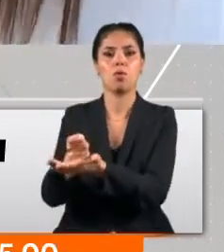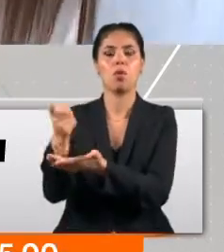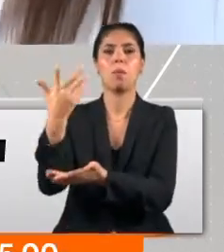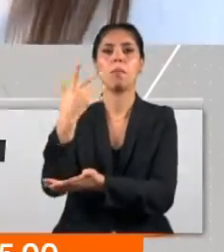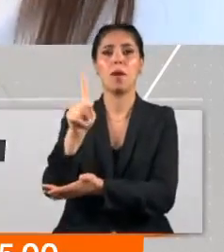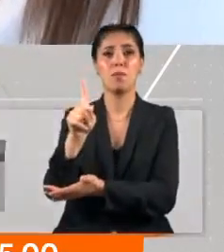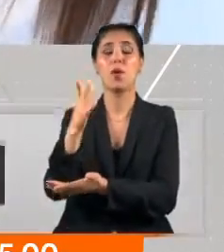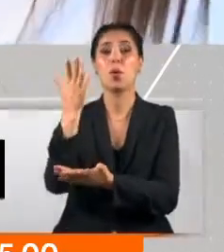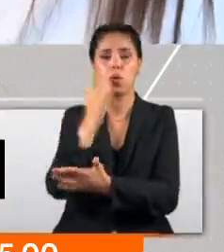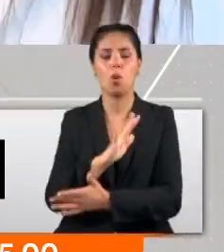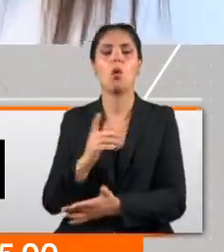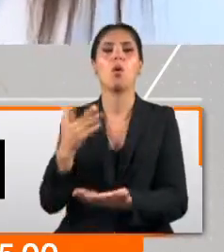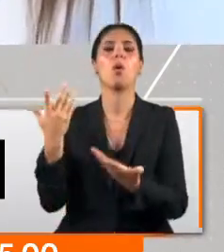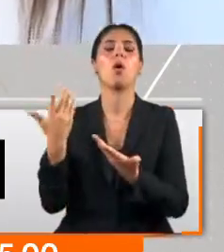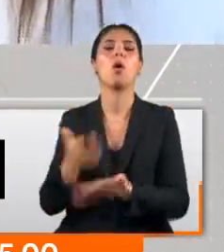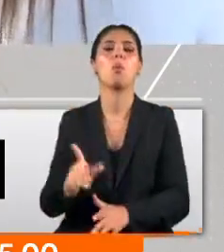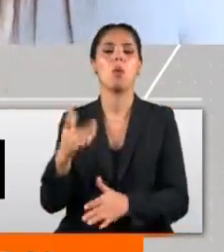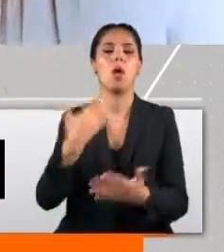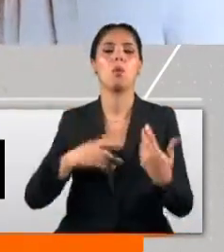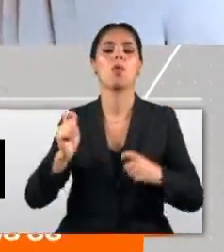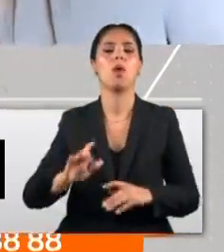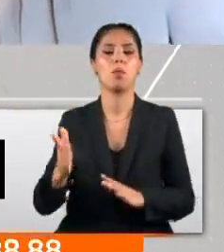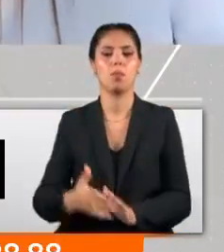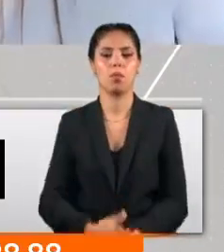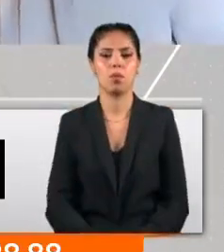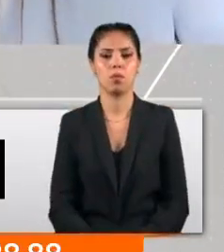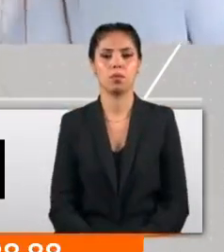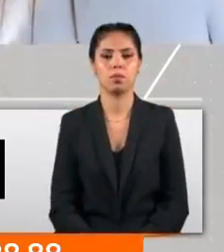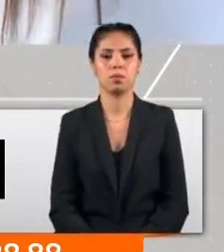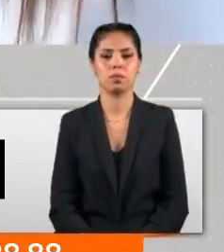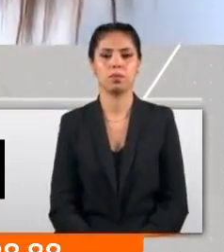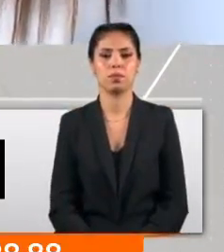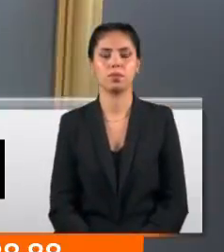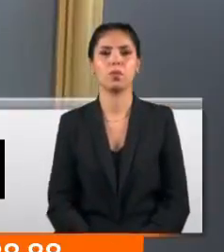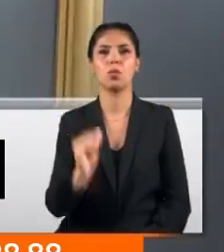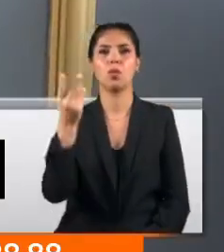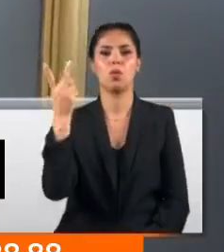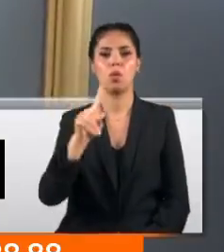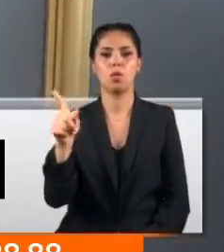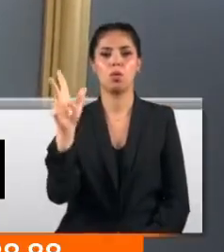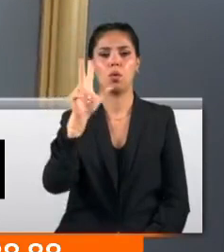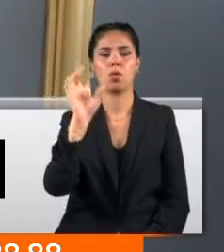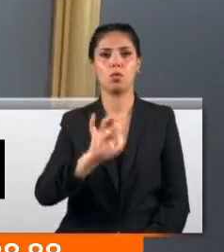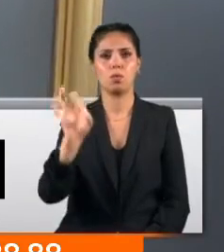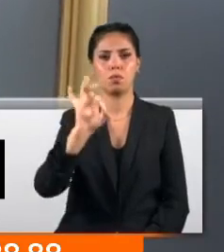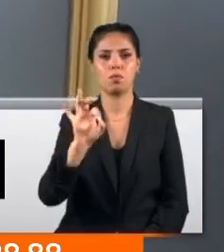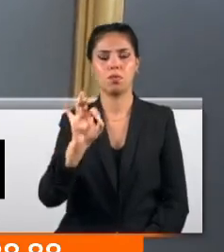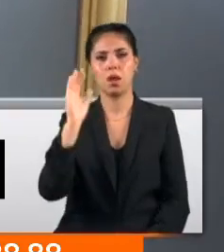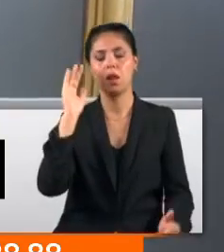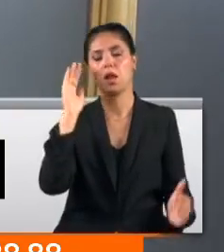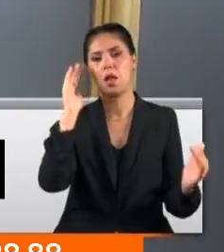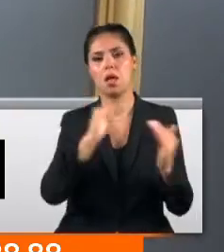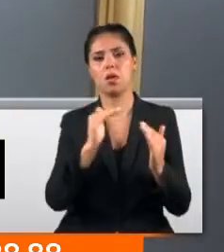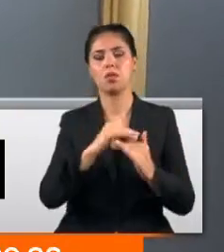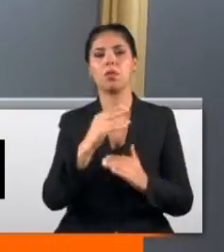5 bin lira için çocuğu ameliyata almadı, bekletti. Ve çocuğu kaybettiler. 30 milyara anlaştık ve ben gittim.